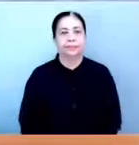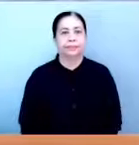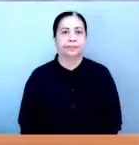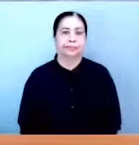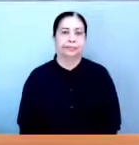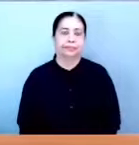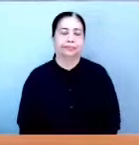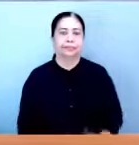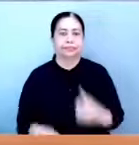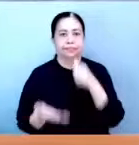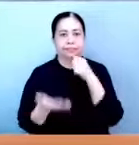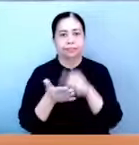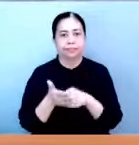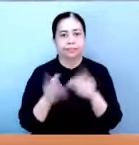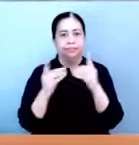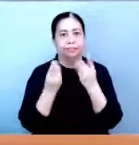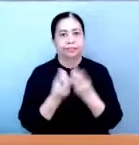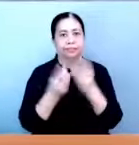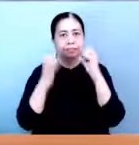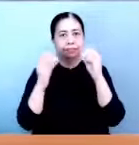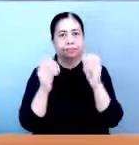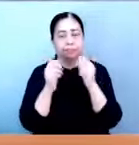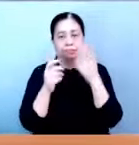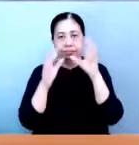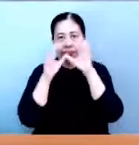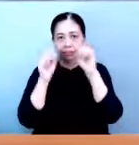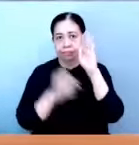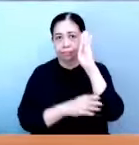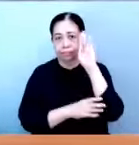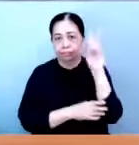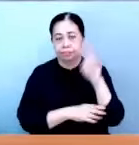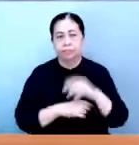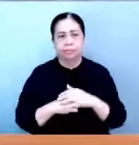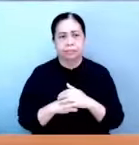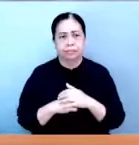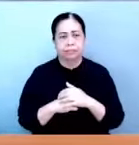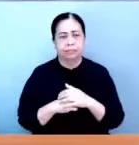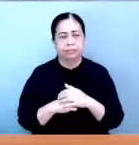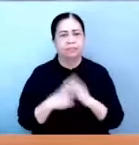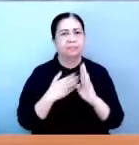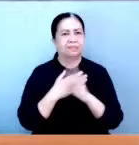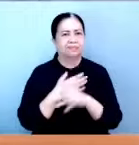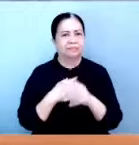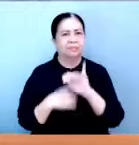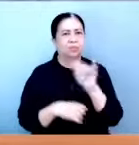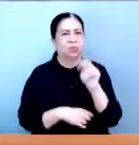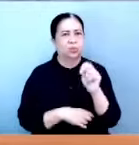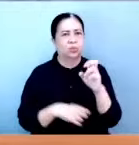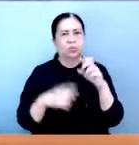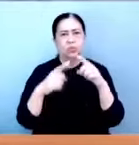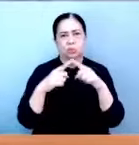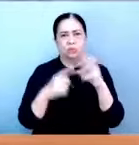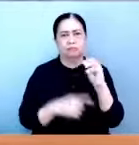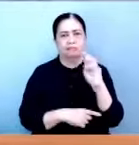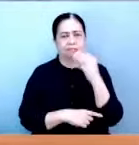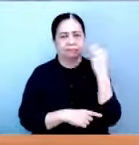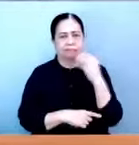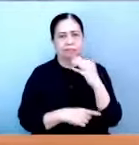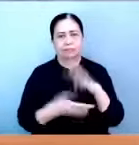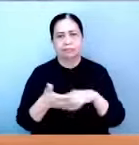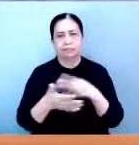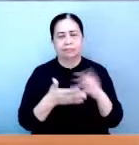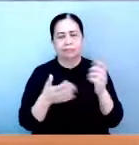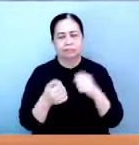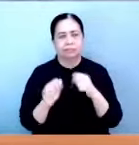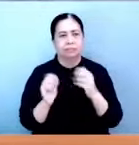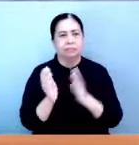sumulat na ang Department of Education kay pangulong Bongbong Marcos JR na ibalik na sa June to March ang schedule ng pasukan